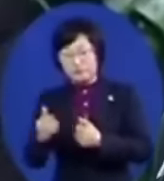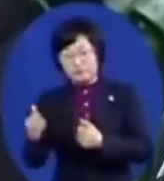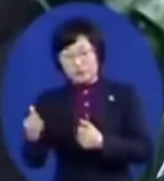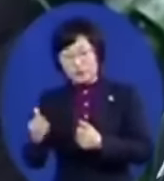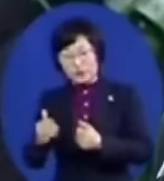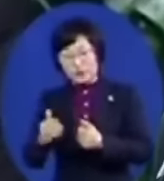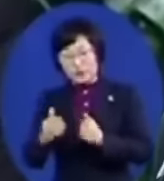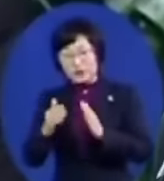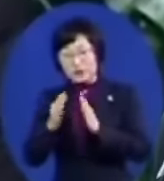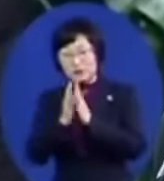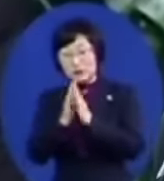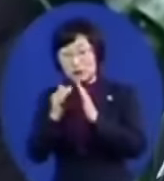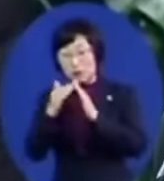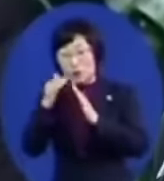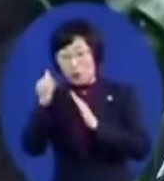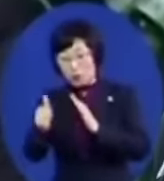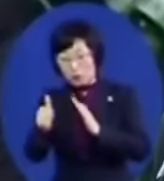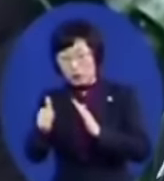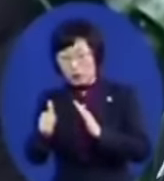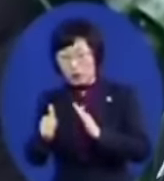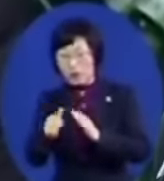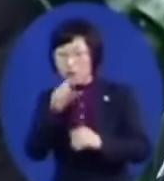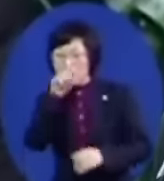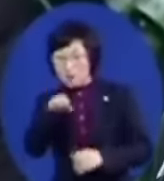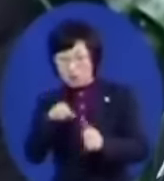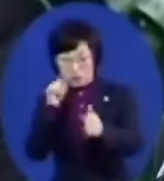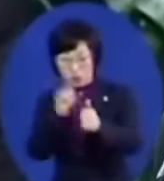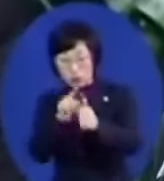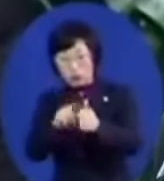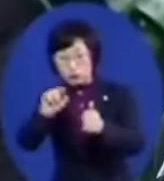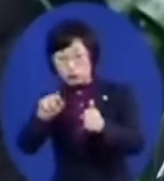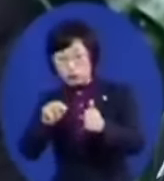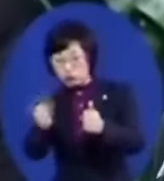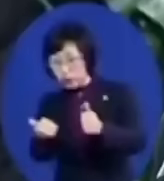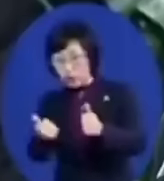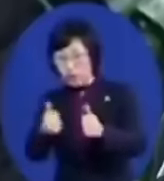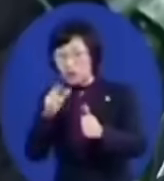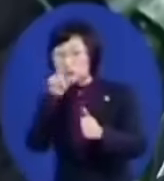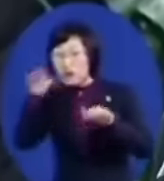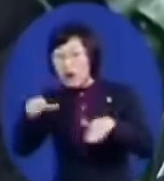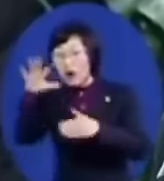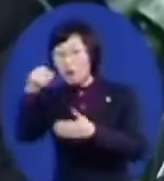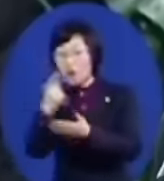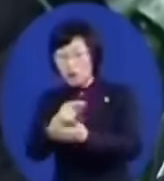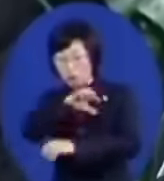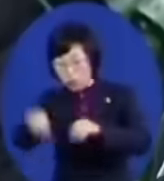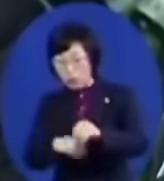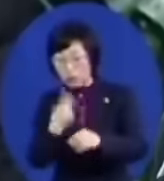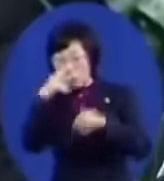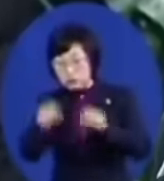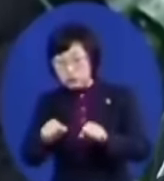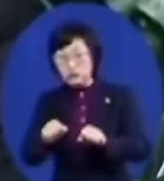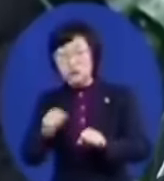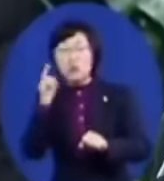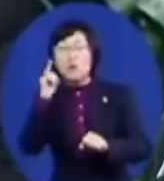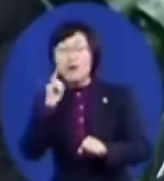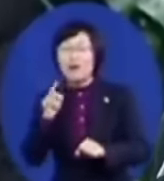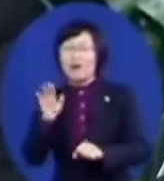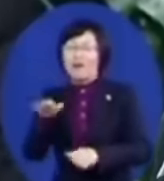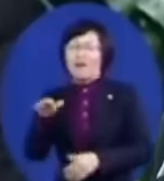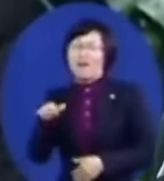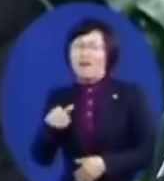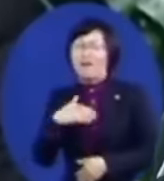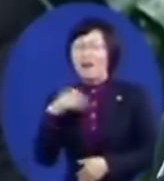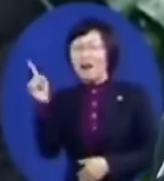원장이 말을 했습니다. 죽은 새를 가져오라 했지 산새를 가져오라 하냐. 아니 원장님, 아무도